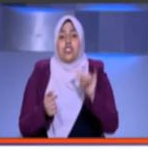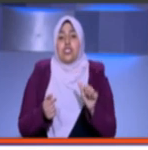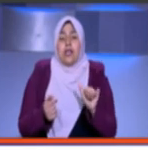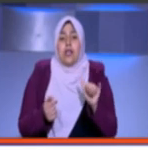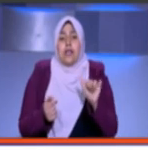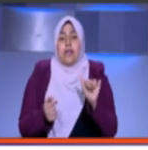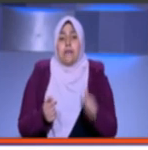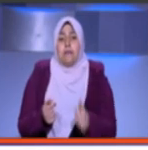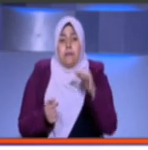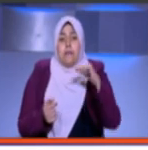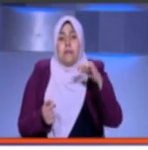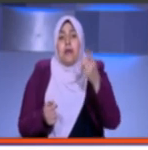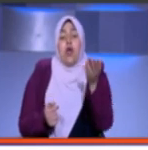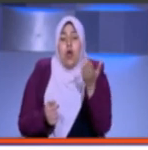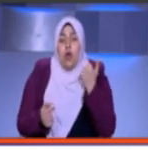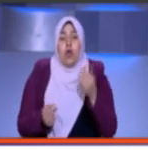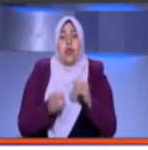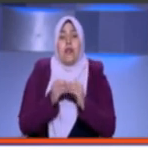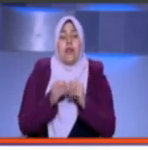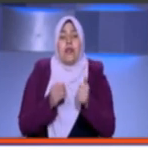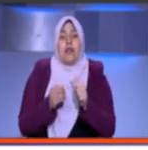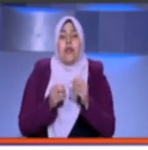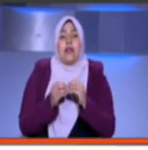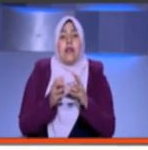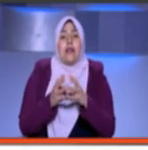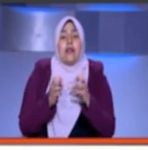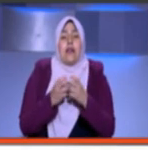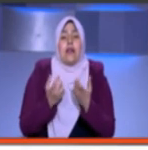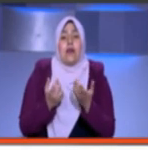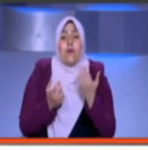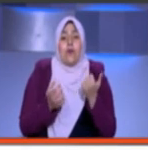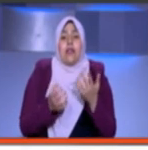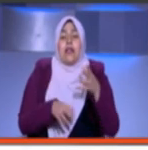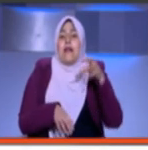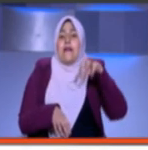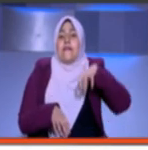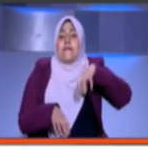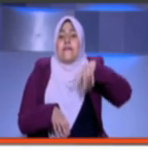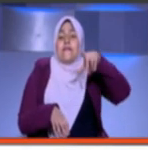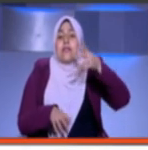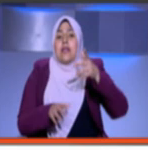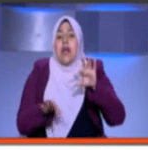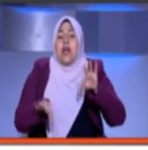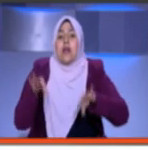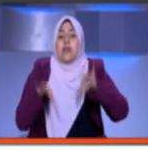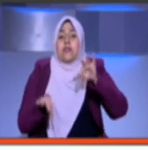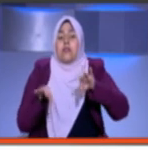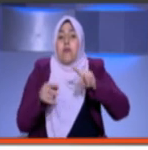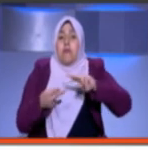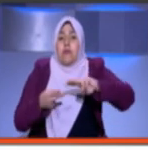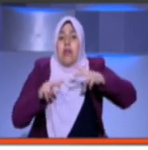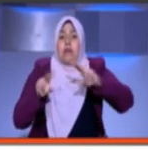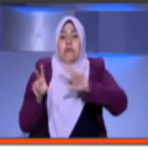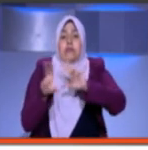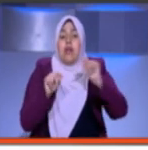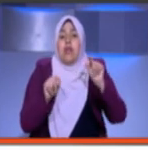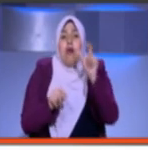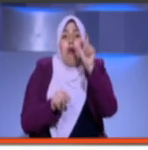الصورة والأوضاع؟ يبدو أن هناك خشية حقيقية من أن تتحول إسبانيا إلى النموذج الإيطالي.